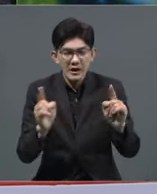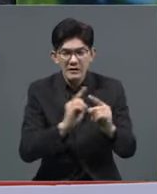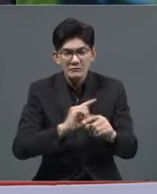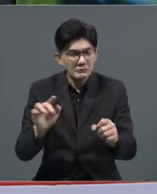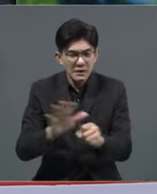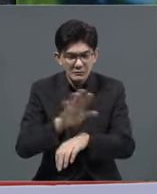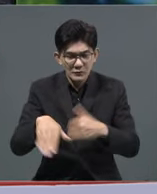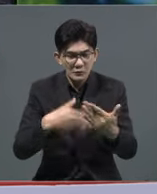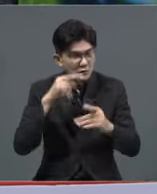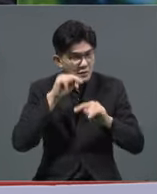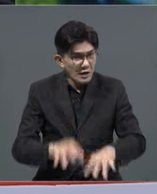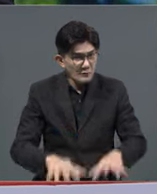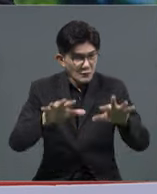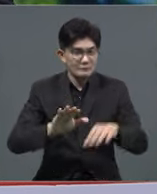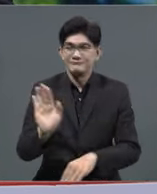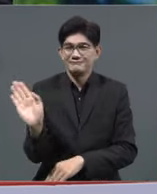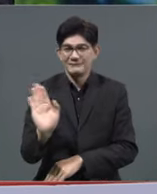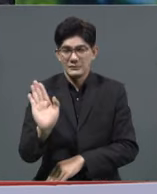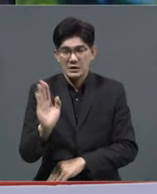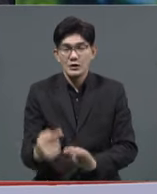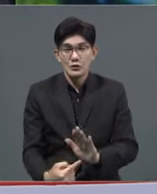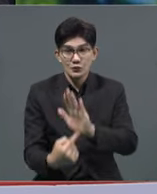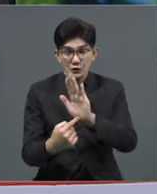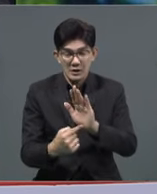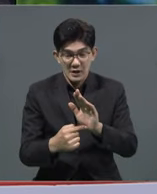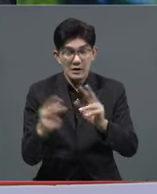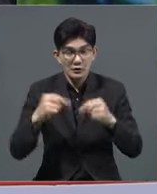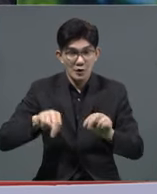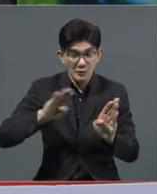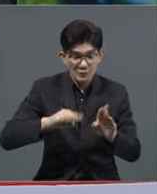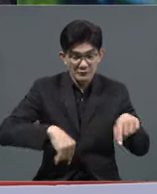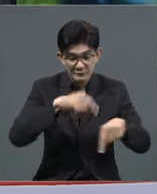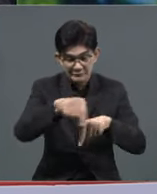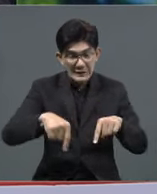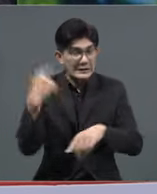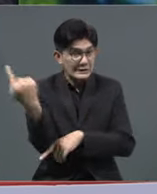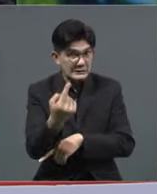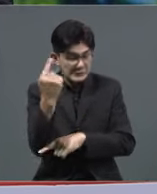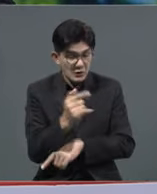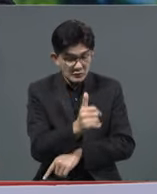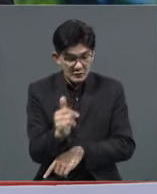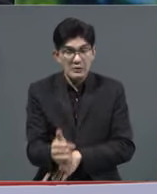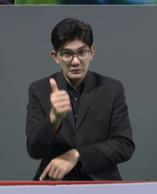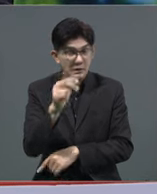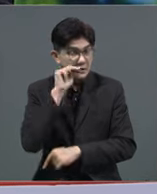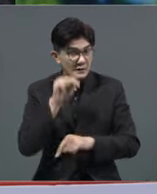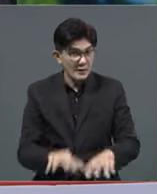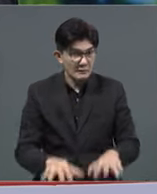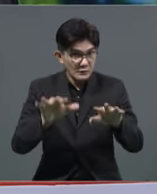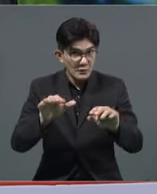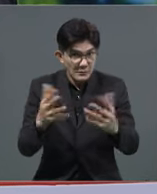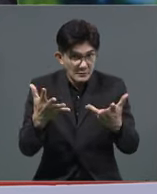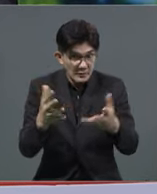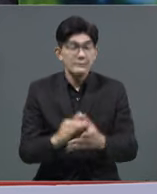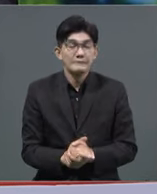จะมีน้ำท่วมหรือว่ามีสถานการณ์นะอย่างเช่นจังหวัดนครพนมเนี่ยจุดท่องเที่ยวต่างๆยังสามารถไปเที่ยวได้หมดเลยไม่มีน้ำท่วมนะครับมีอยู่แ